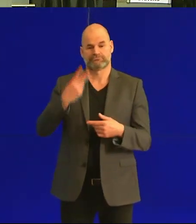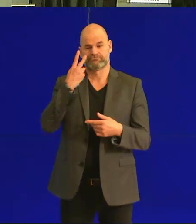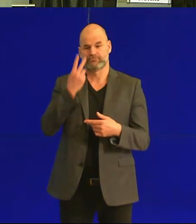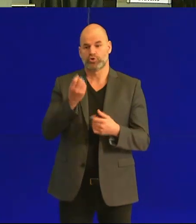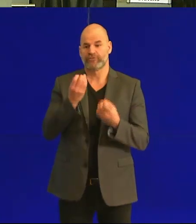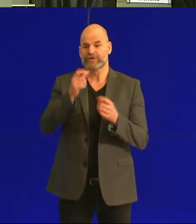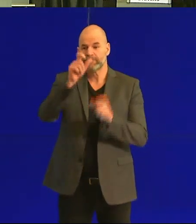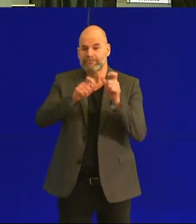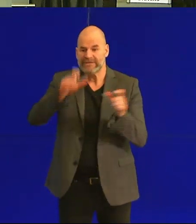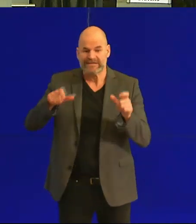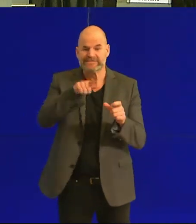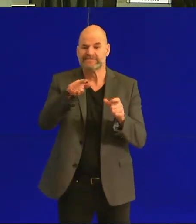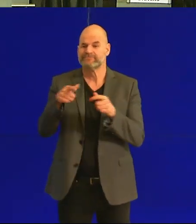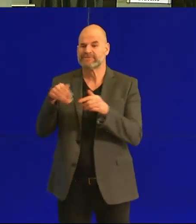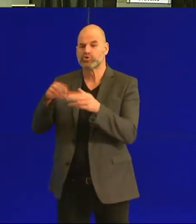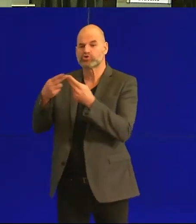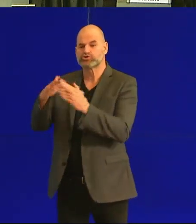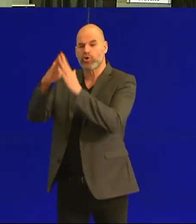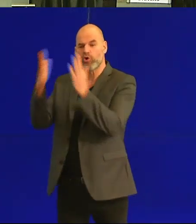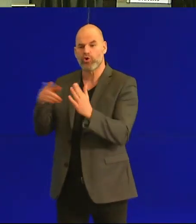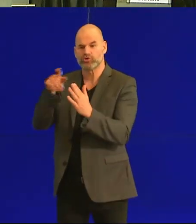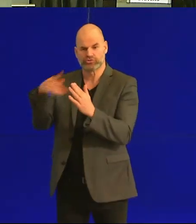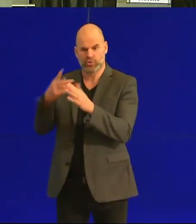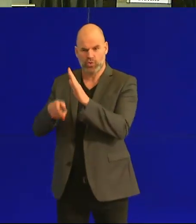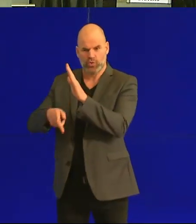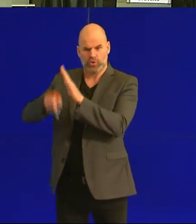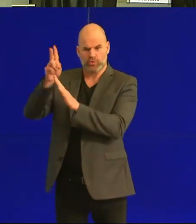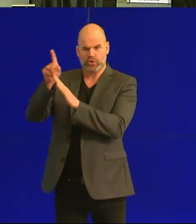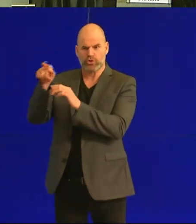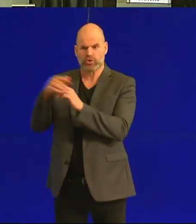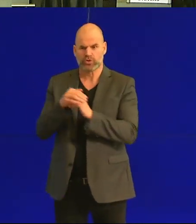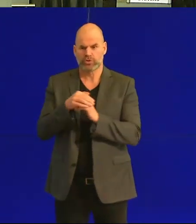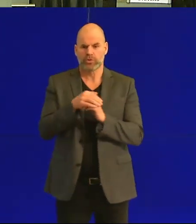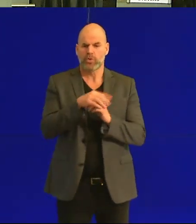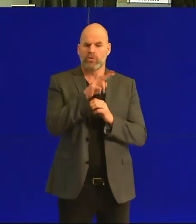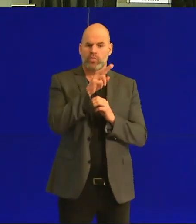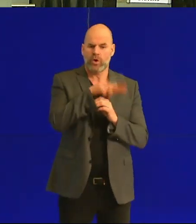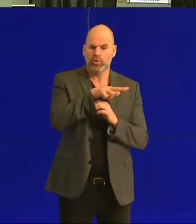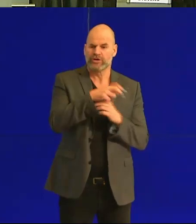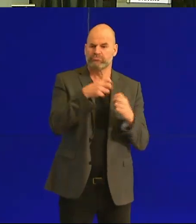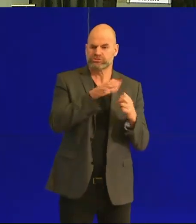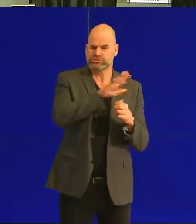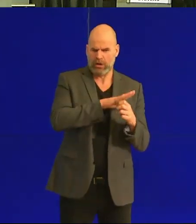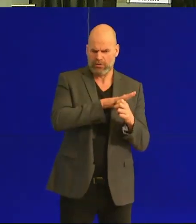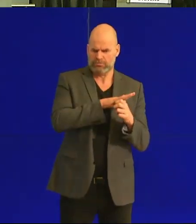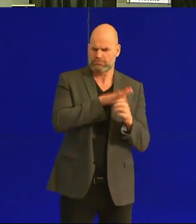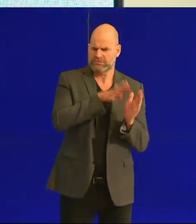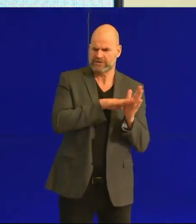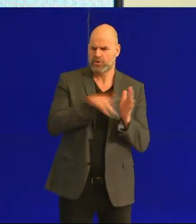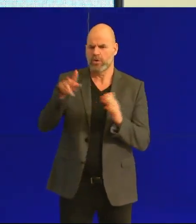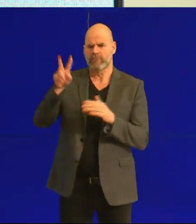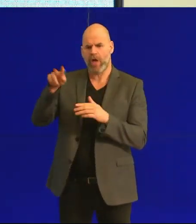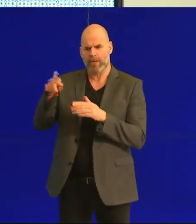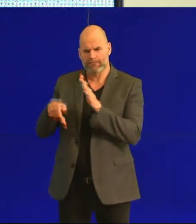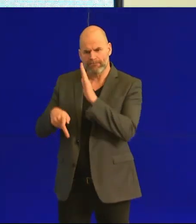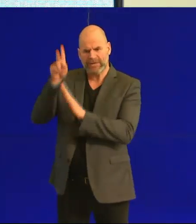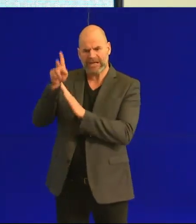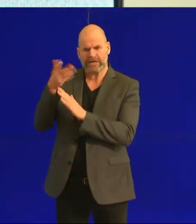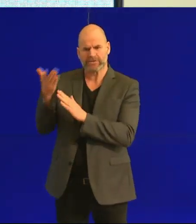dans un brésil uni au contact et testeront on me dit c'est phobique moment de faire quellec